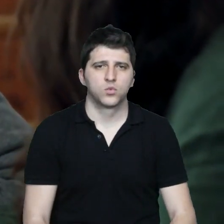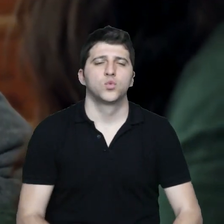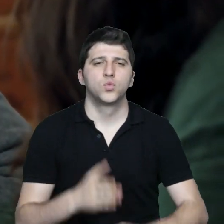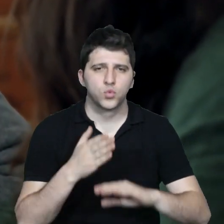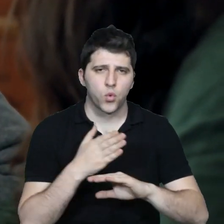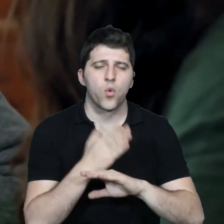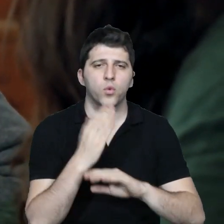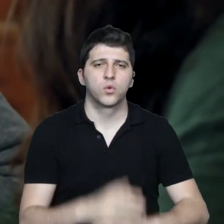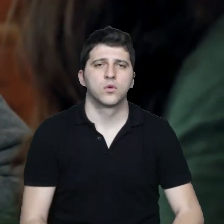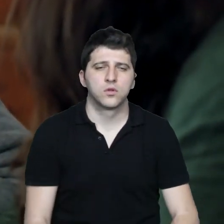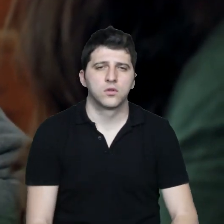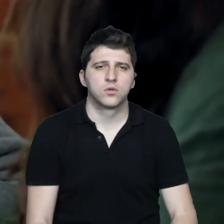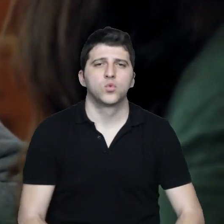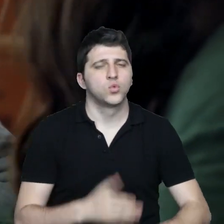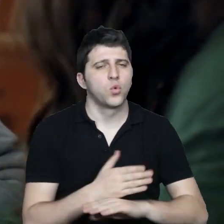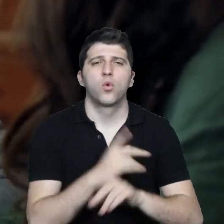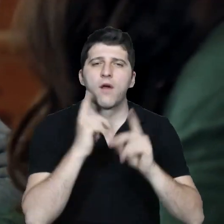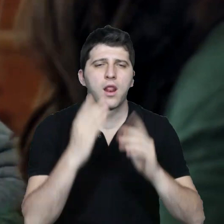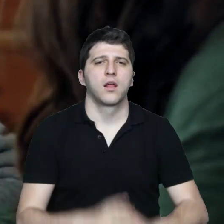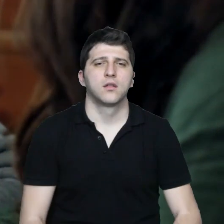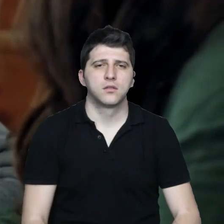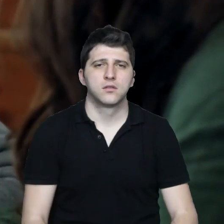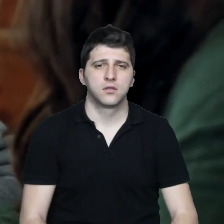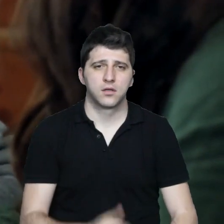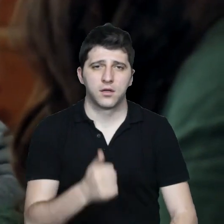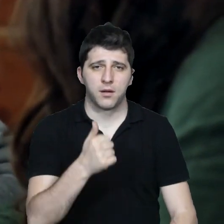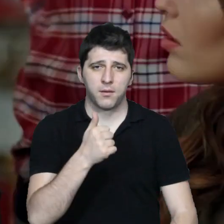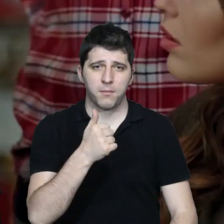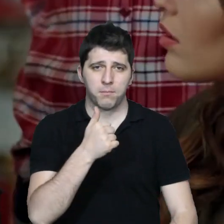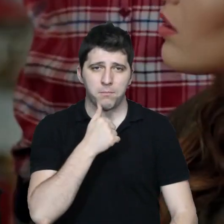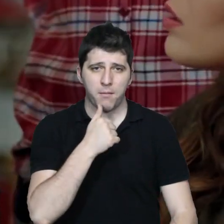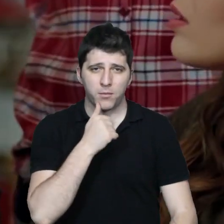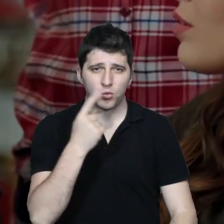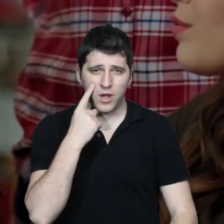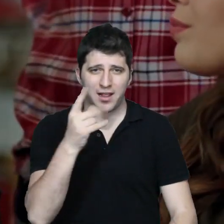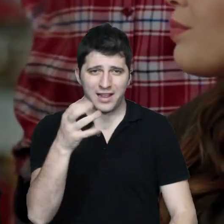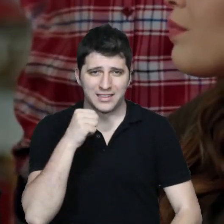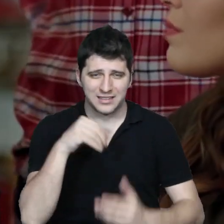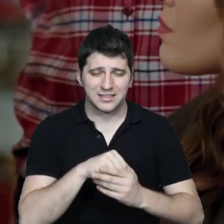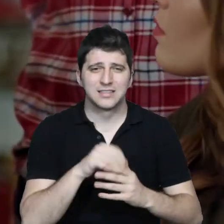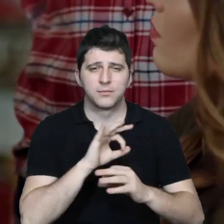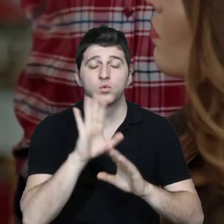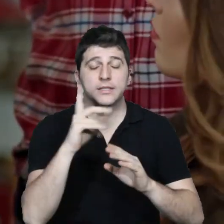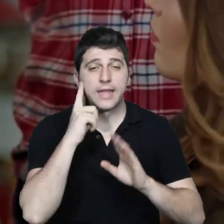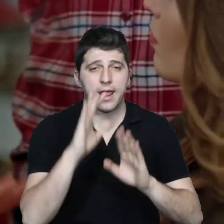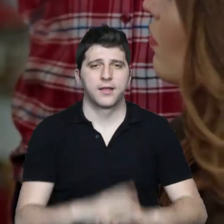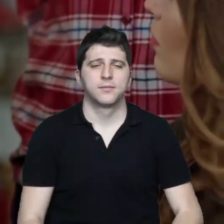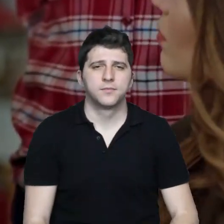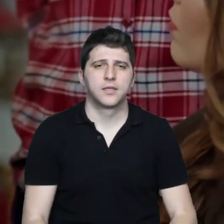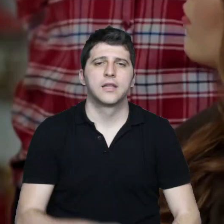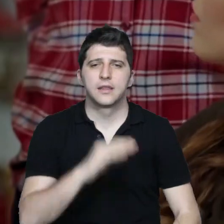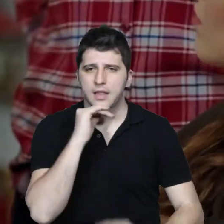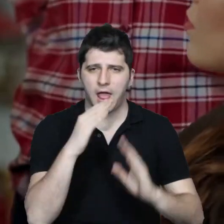Doğru. Doğru vallahi. Babamı vurmak için 4 kurşun birden. Dur, dinle. Dedemin